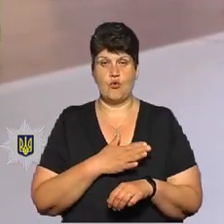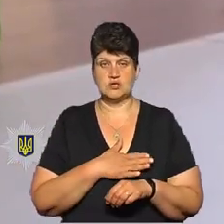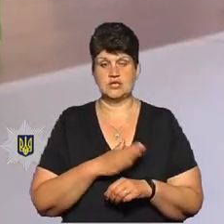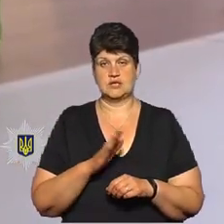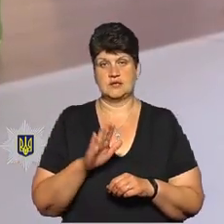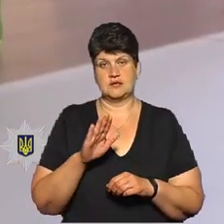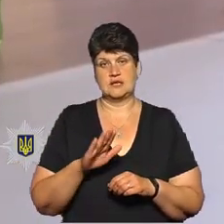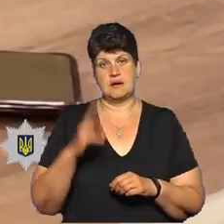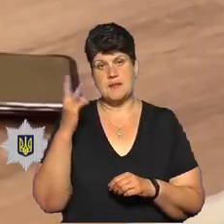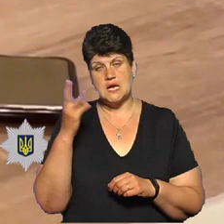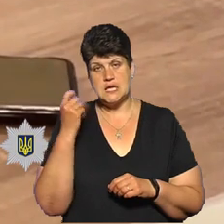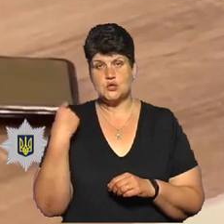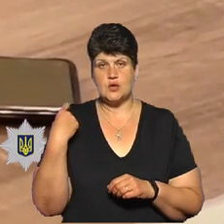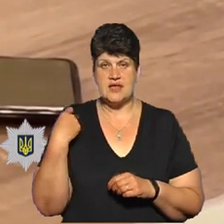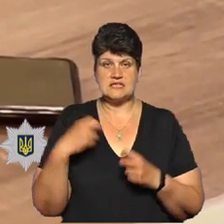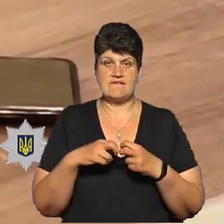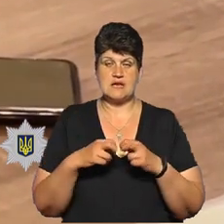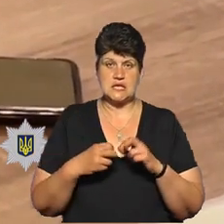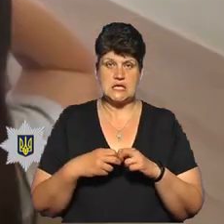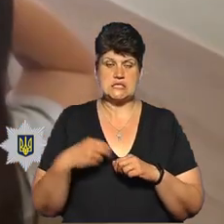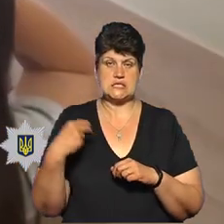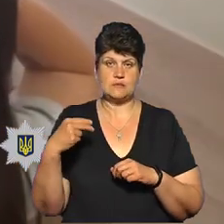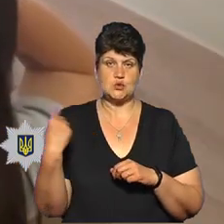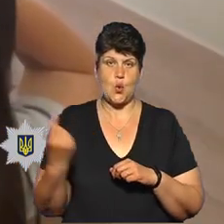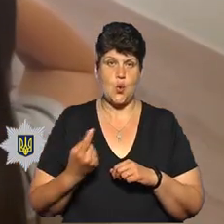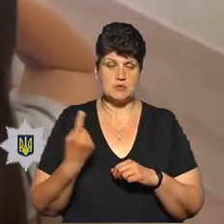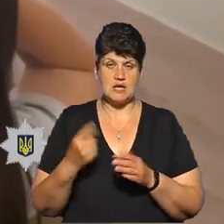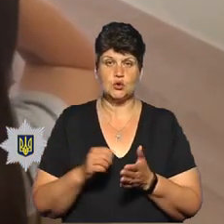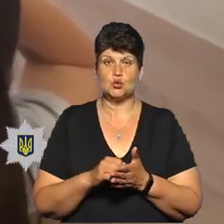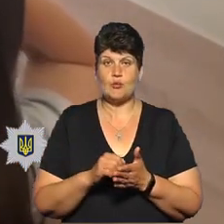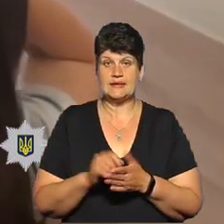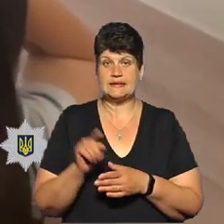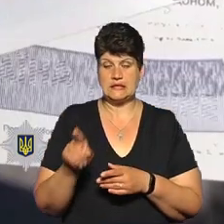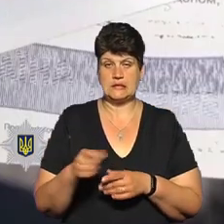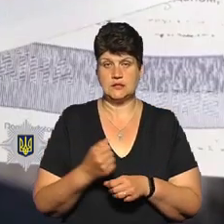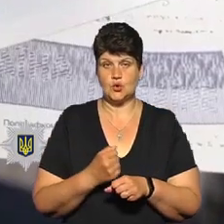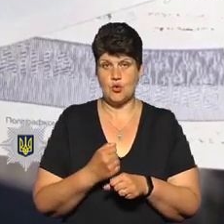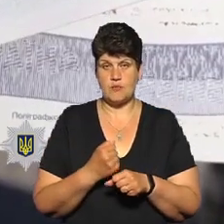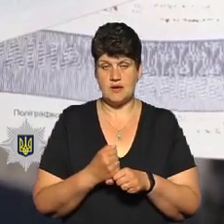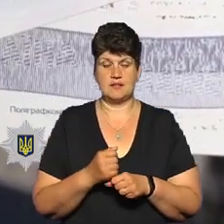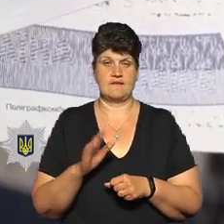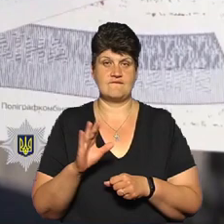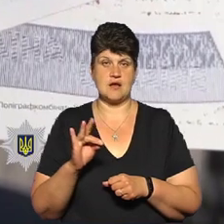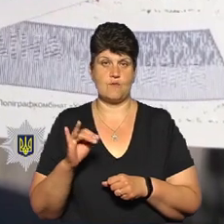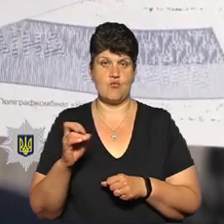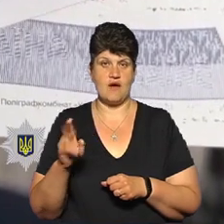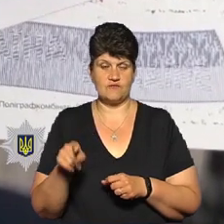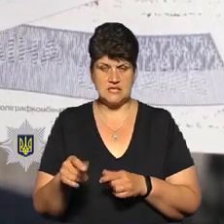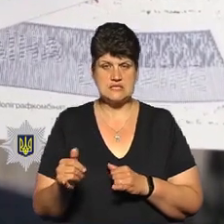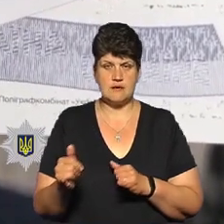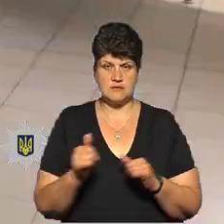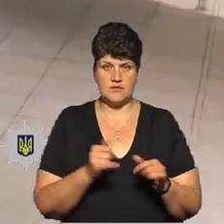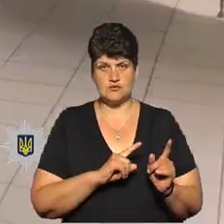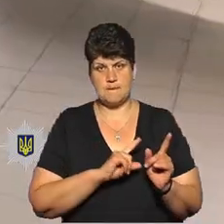Одеси, Франківської та Запорізької областей. Документи для них виготовляли вербувальники. Вони й забезпечували переїзд.